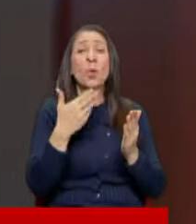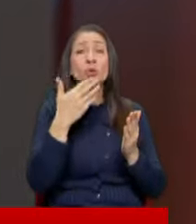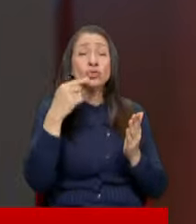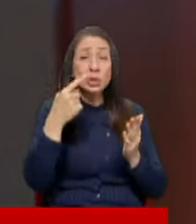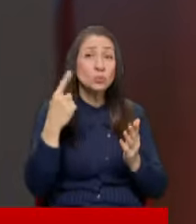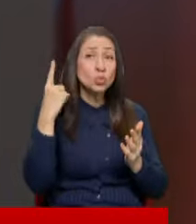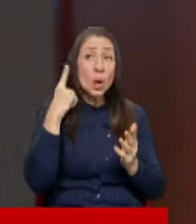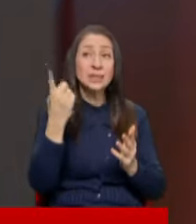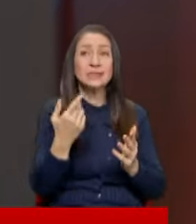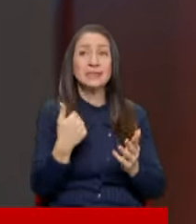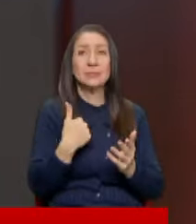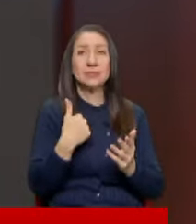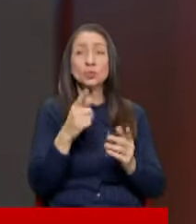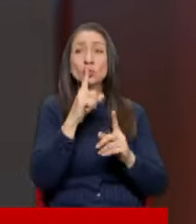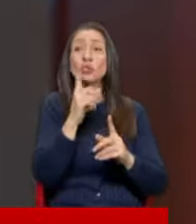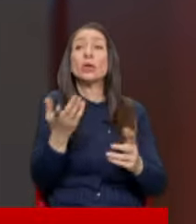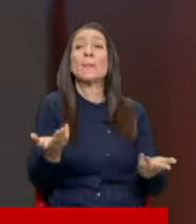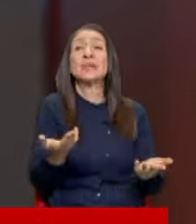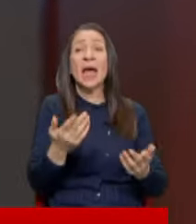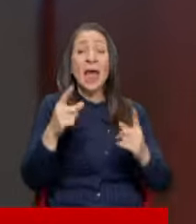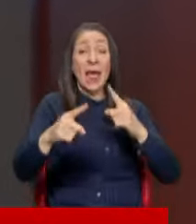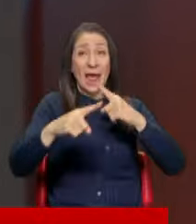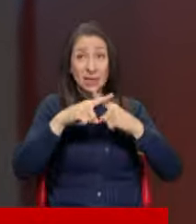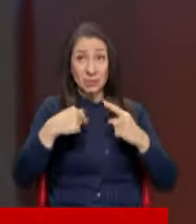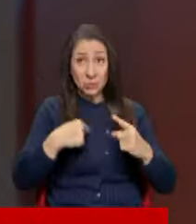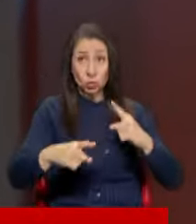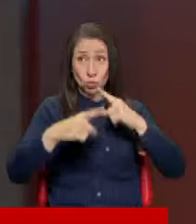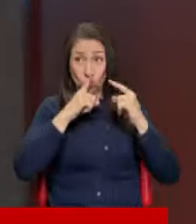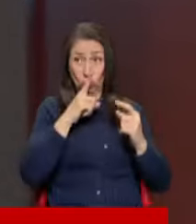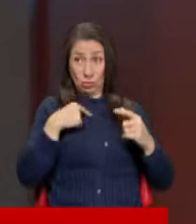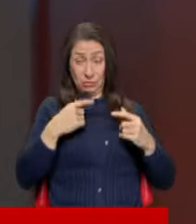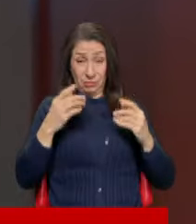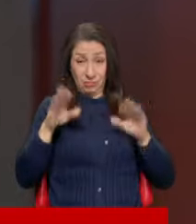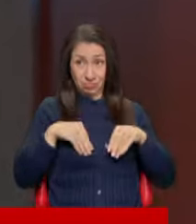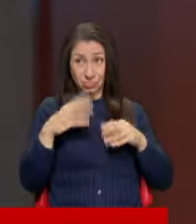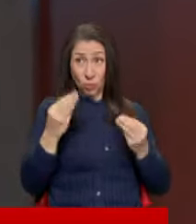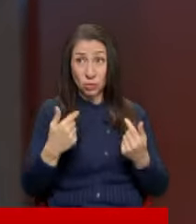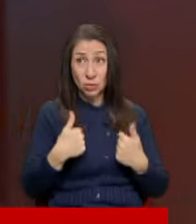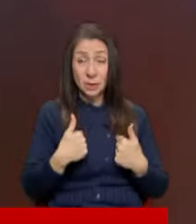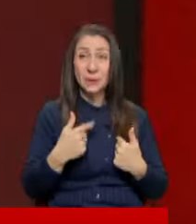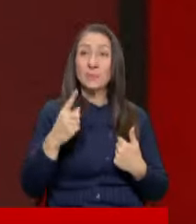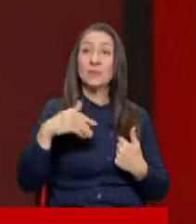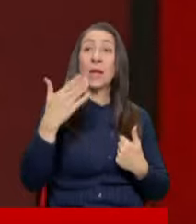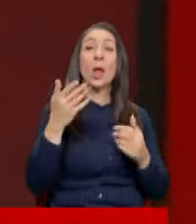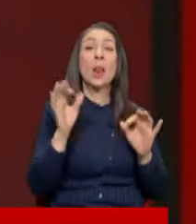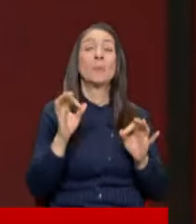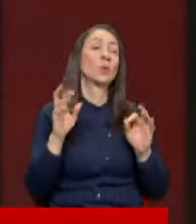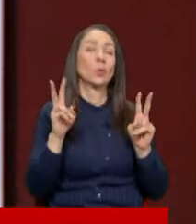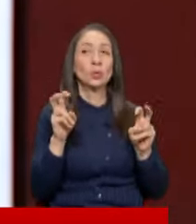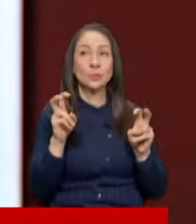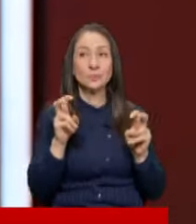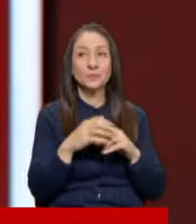duyarsın zaten beni zaten susturamazsın engelleyince beni susturmuş mu oldu tweeten şimdi şimdi bir diğer önemli konuya geçelim